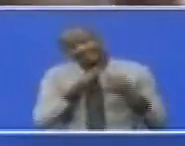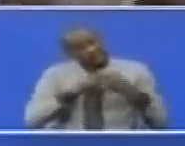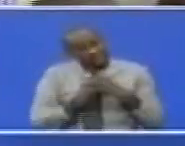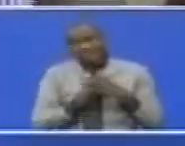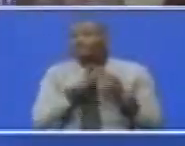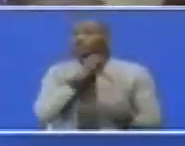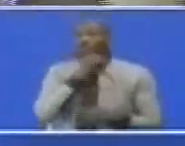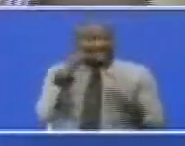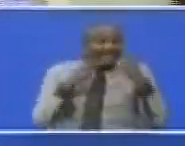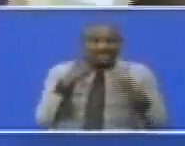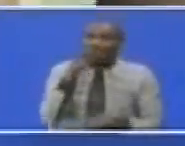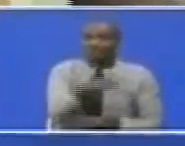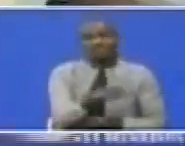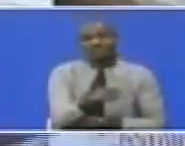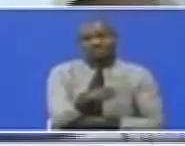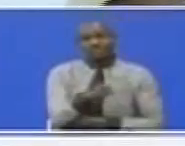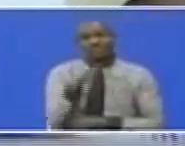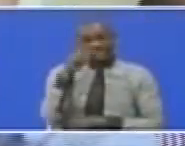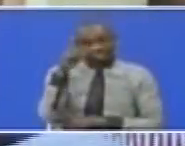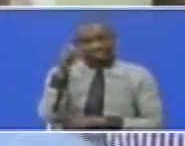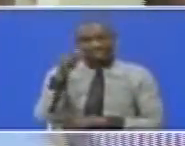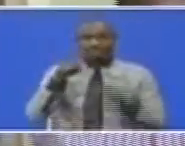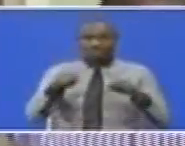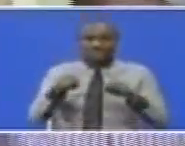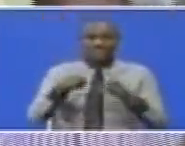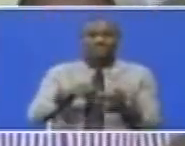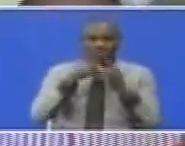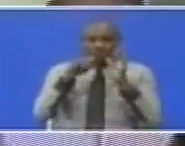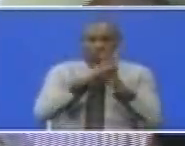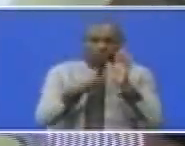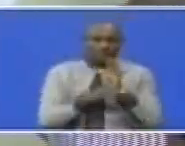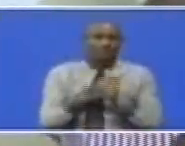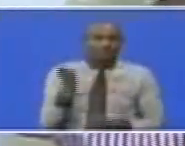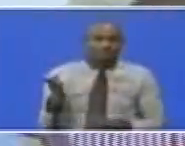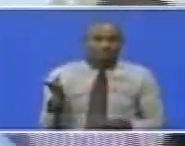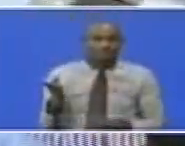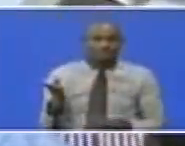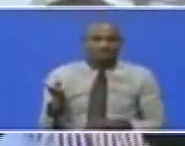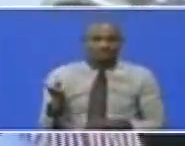mdomo juu. Saida Swale, KTN Leo, makala maalum ya elimu na taaluma.